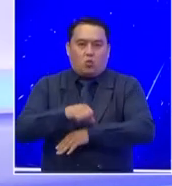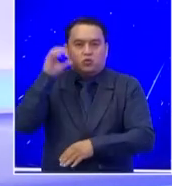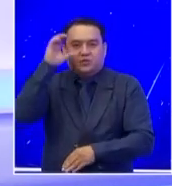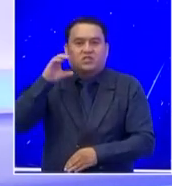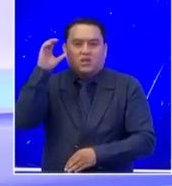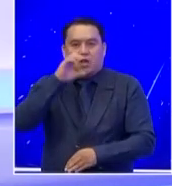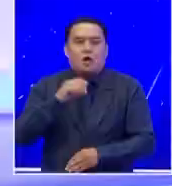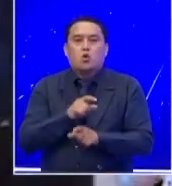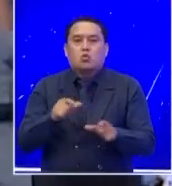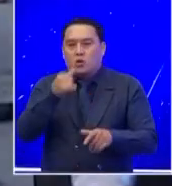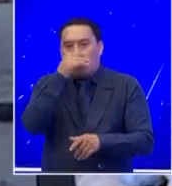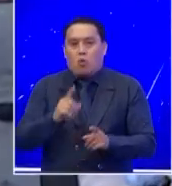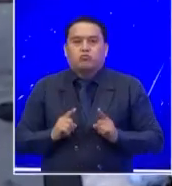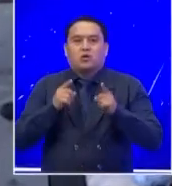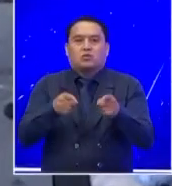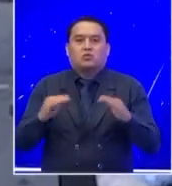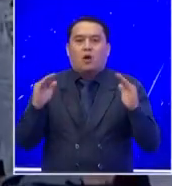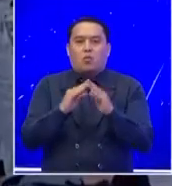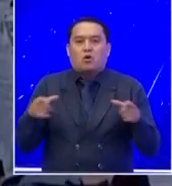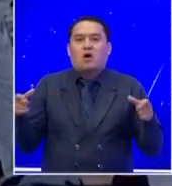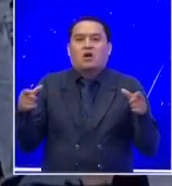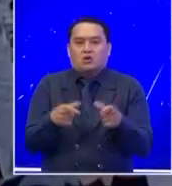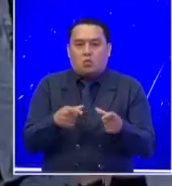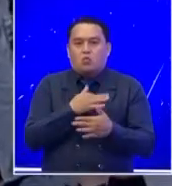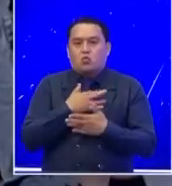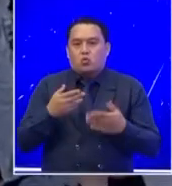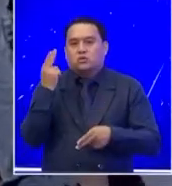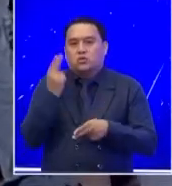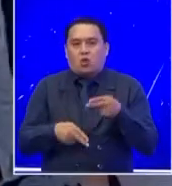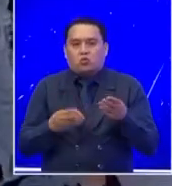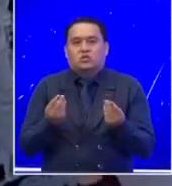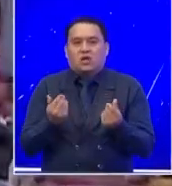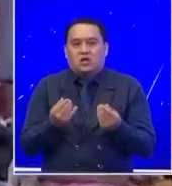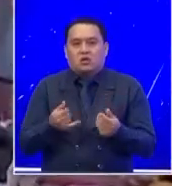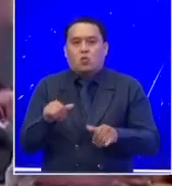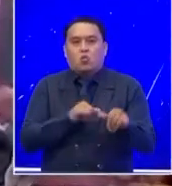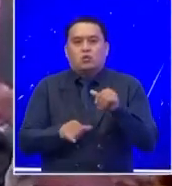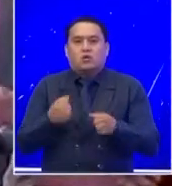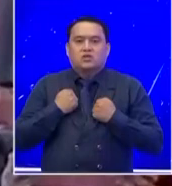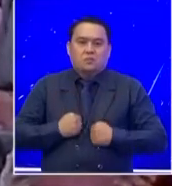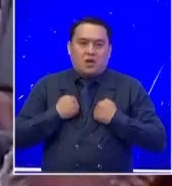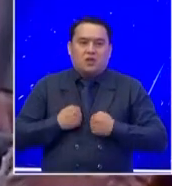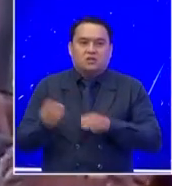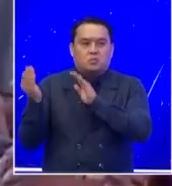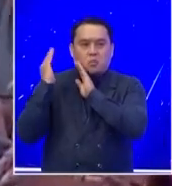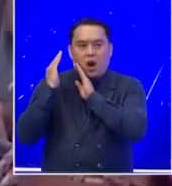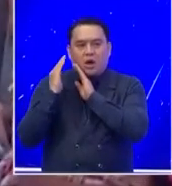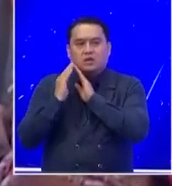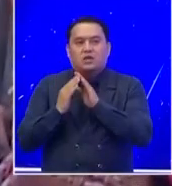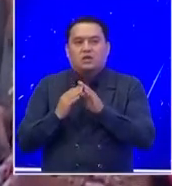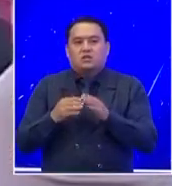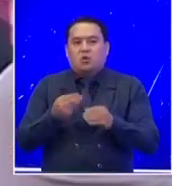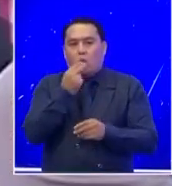Узбекистаном. Люди не могут попасть домой из-за карантина. У многих закончились деньги, им негде помыться. Спят на картоне, едят